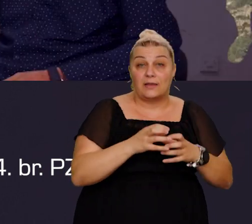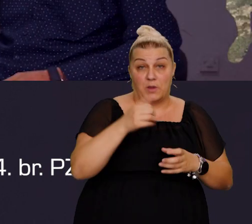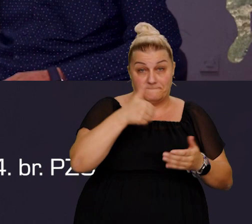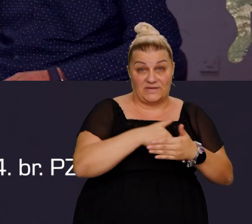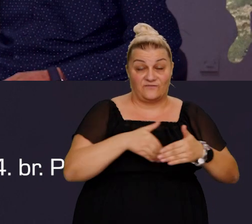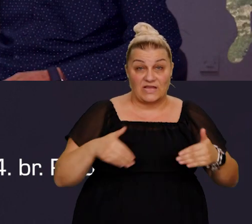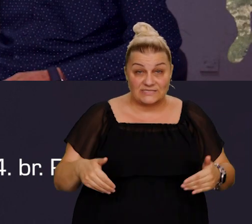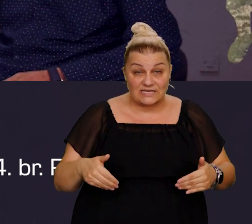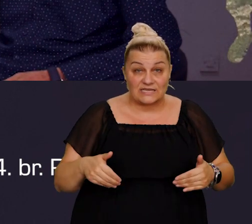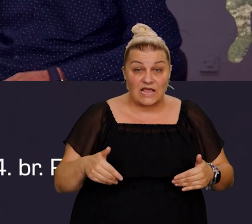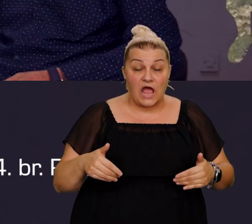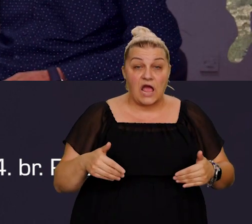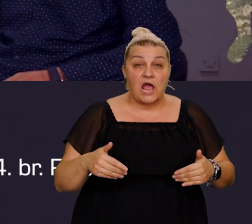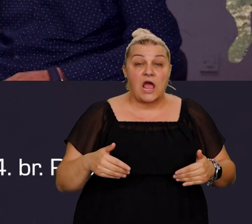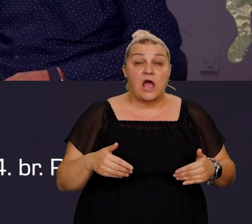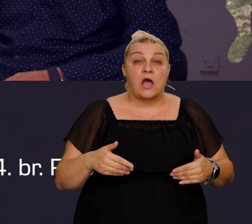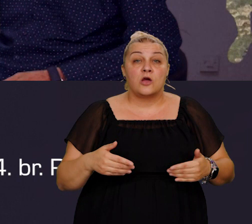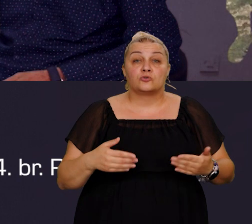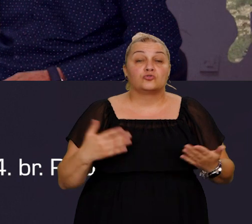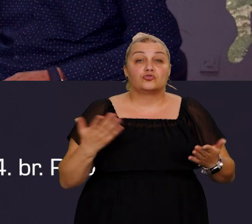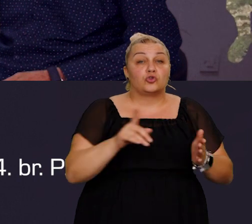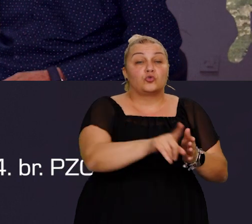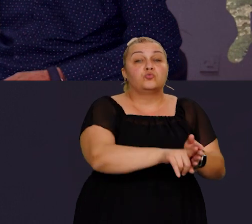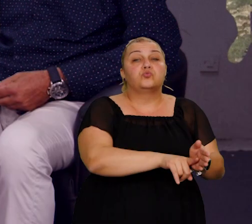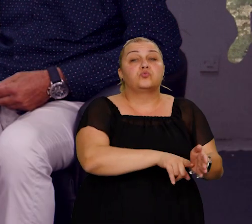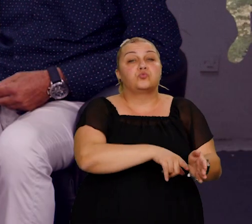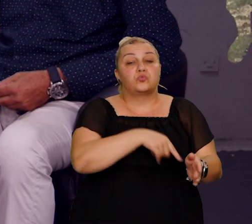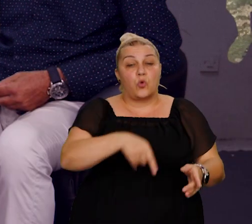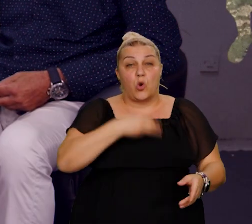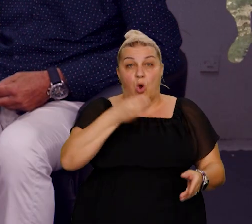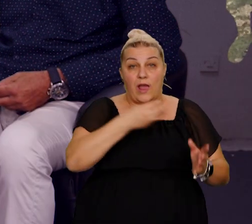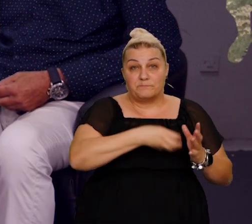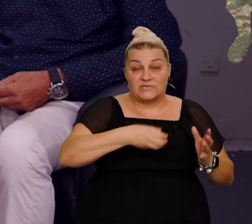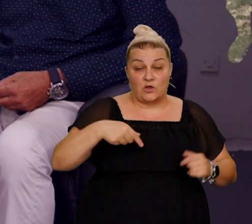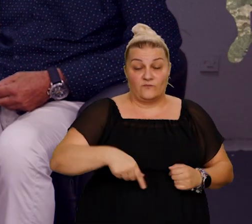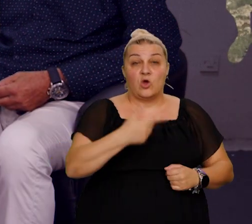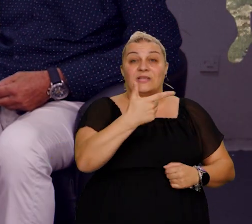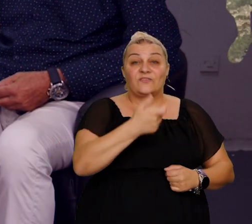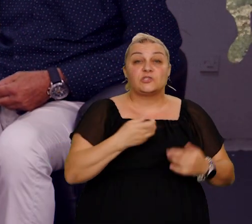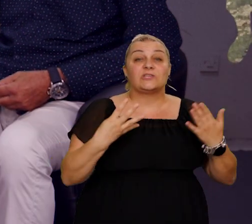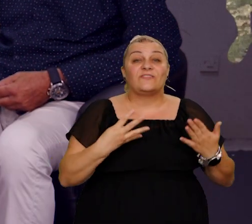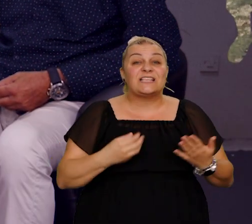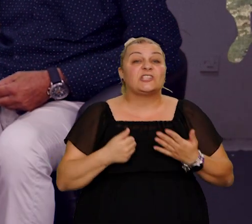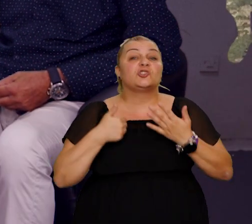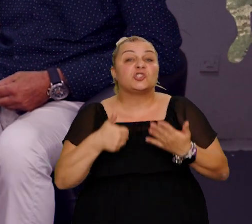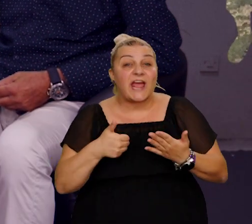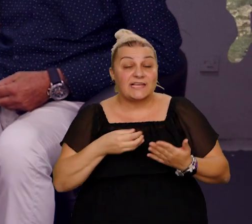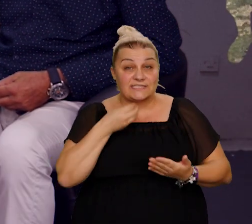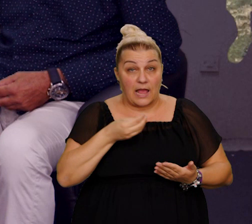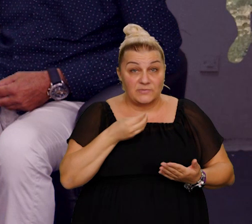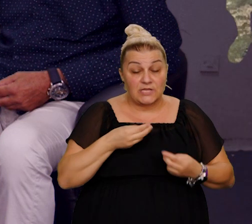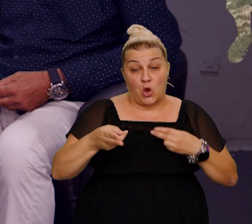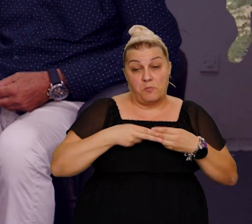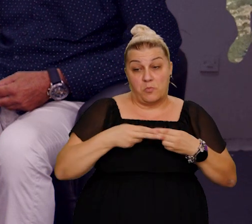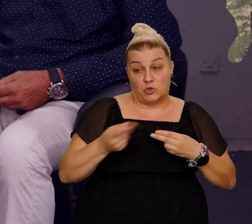emisije na prvoj crti što ste toliko dugovječni. Ovo je 296. emisija, kako sam razumio,